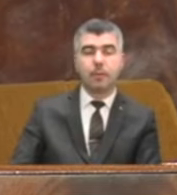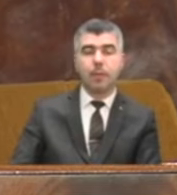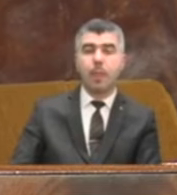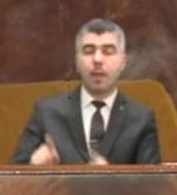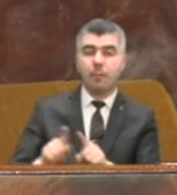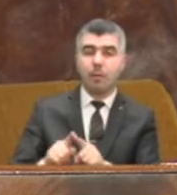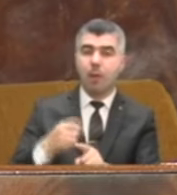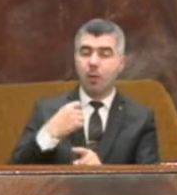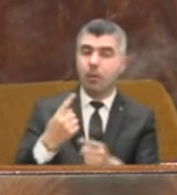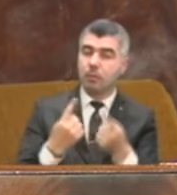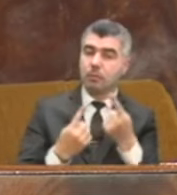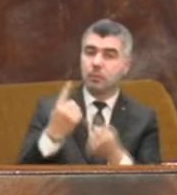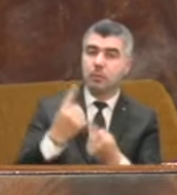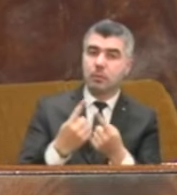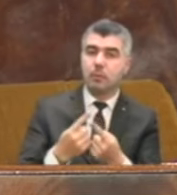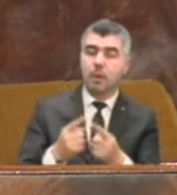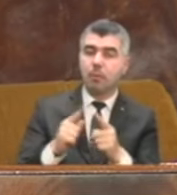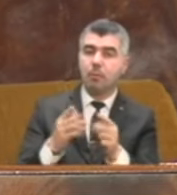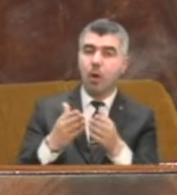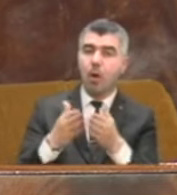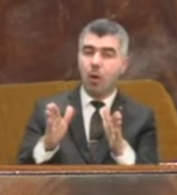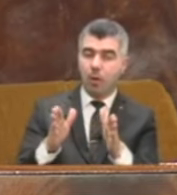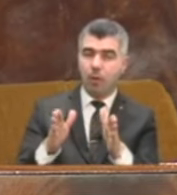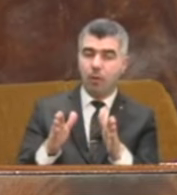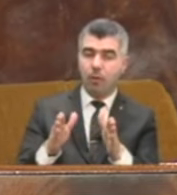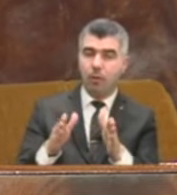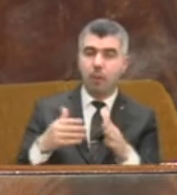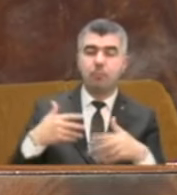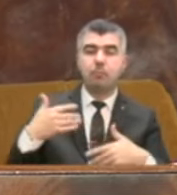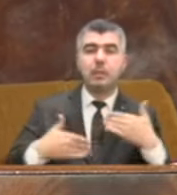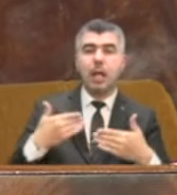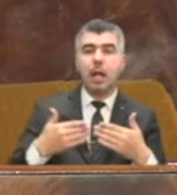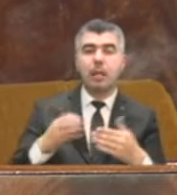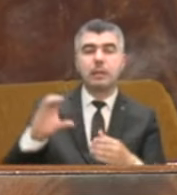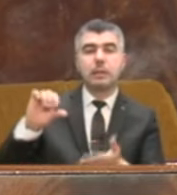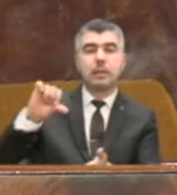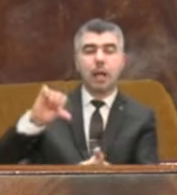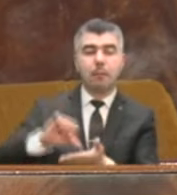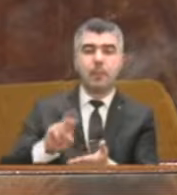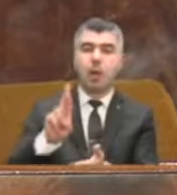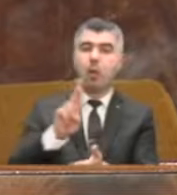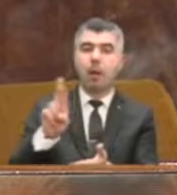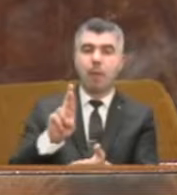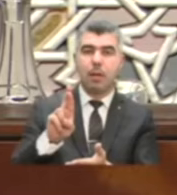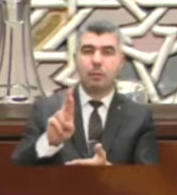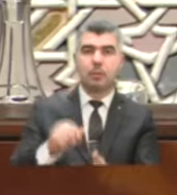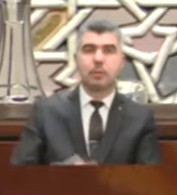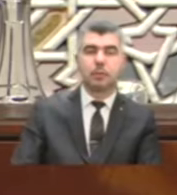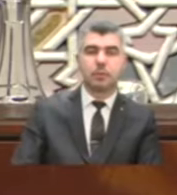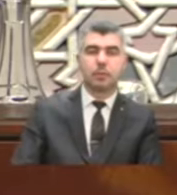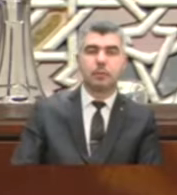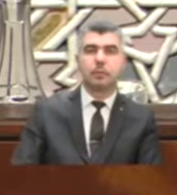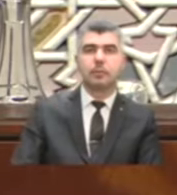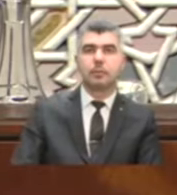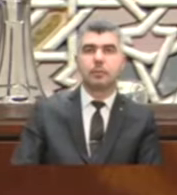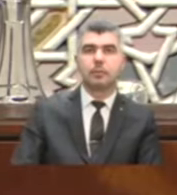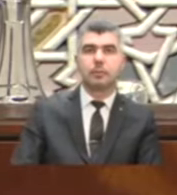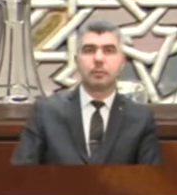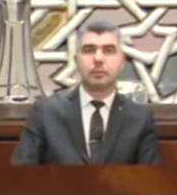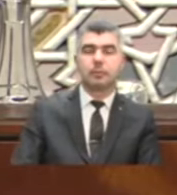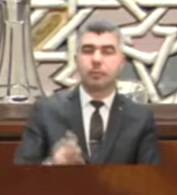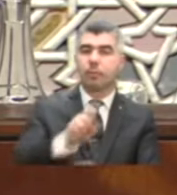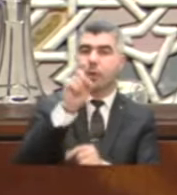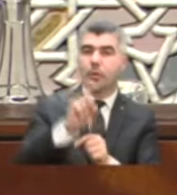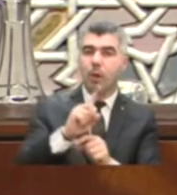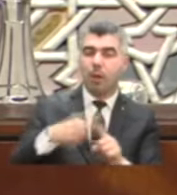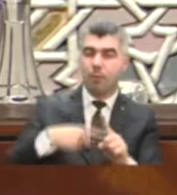الموعد المرتقب لافتتاحي المسرح ديال الدار البيضاء وديال الرباط. وشكرا. شكرا السيده النائبه المحترمه.